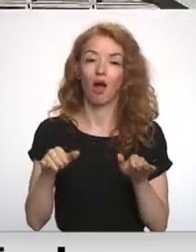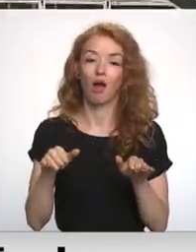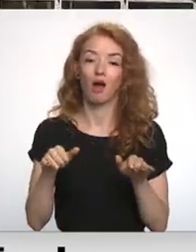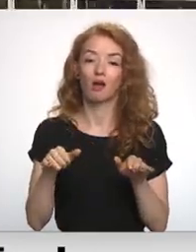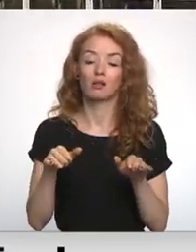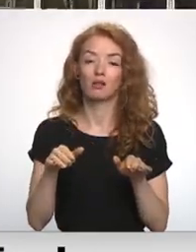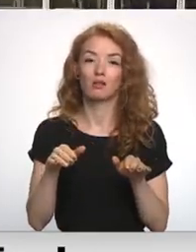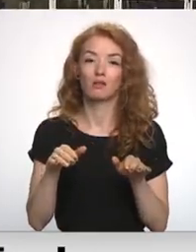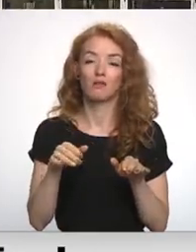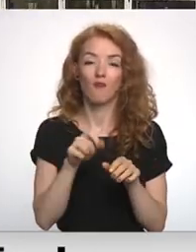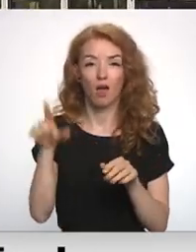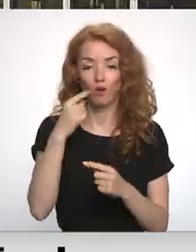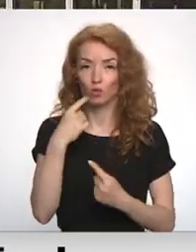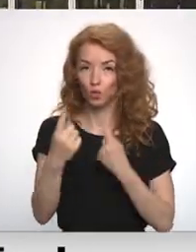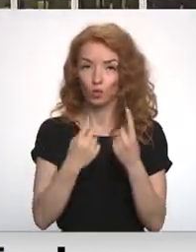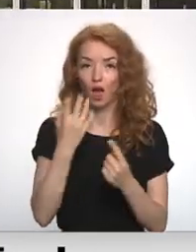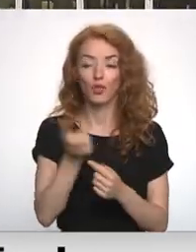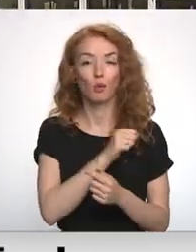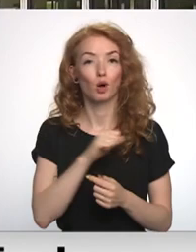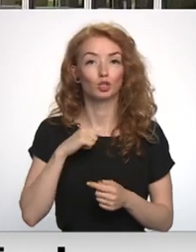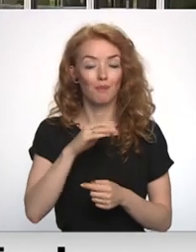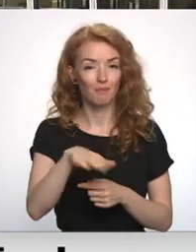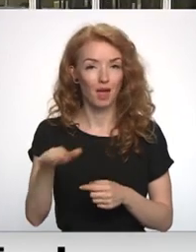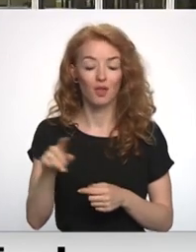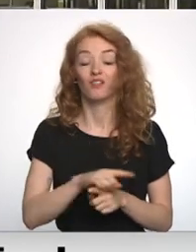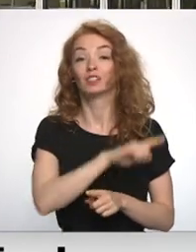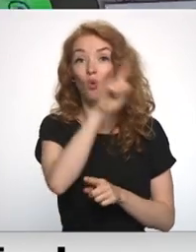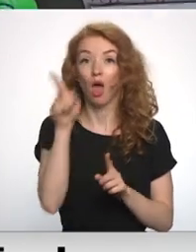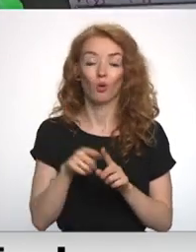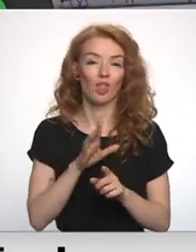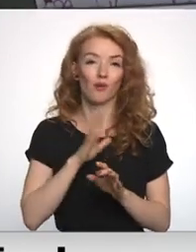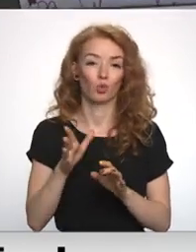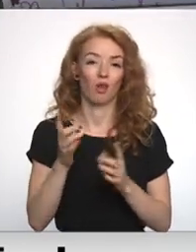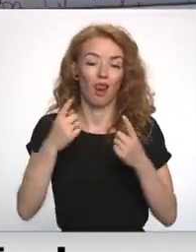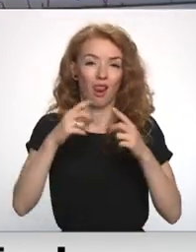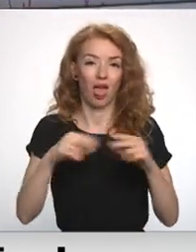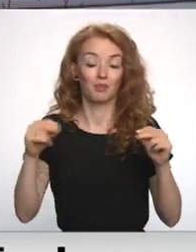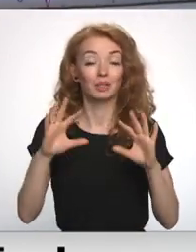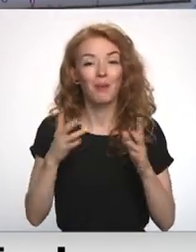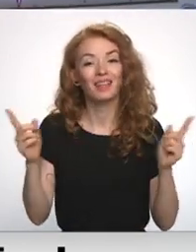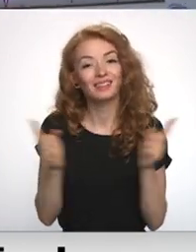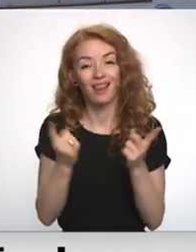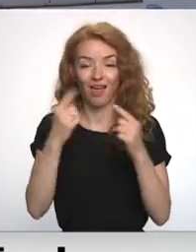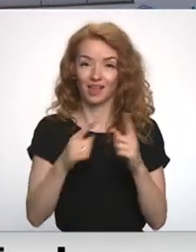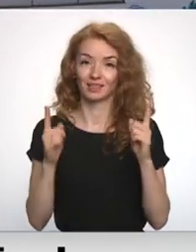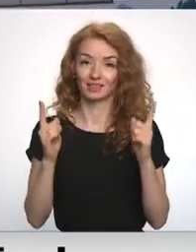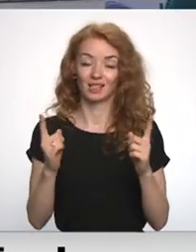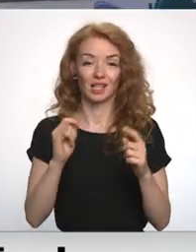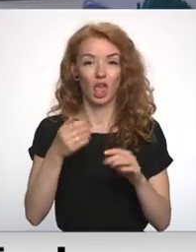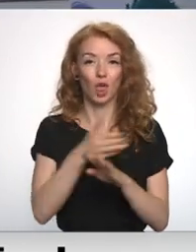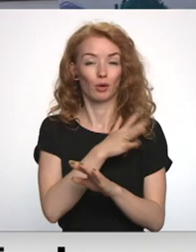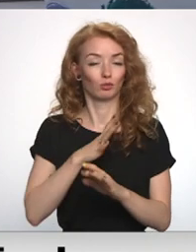vairāk jārunā ir ar pašiem bērniem. Visu laiku nevar būt laimīgs, bet īslaicīgi, ja tev ir visu laiku bijis ļoti